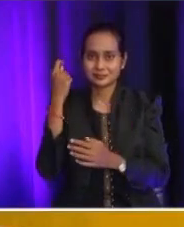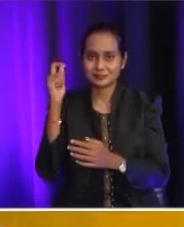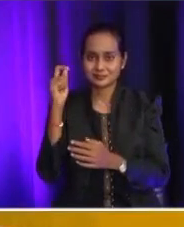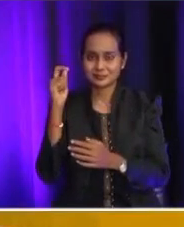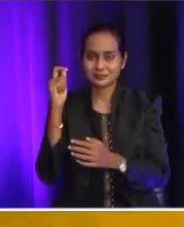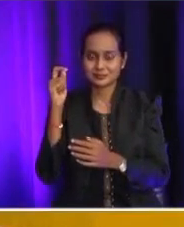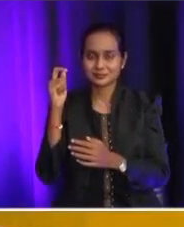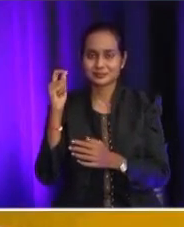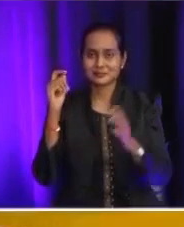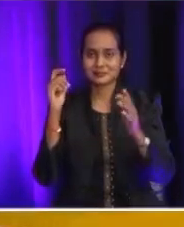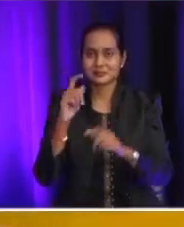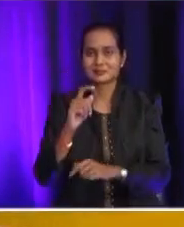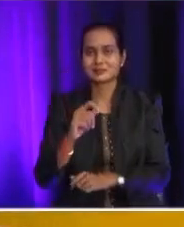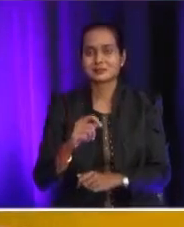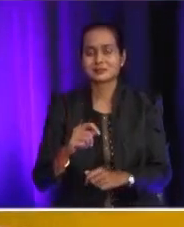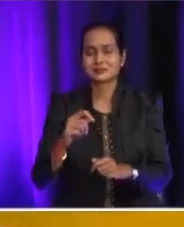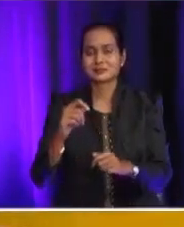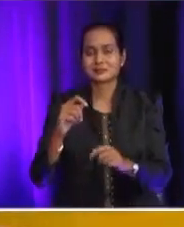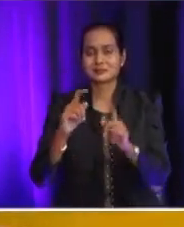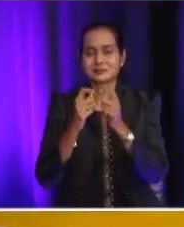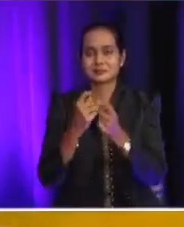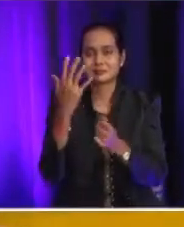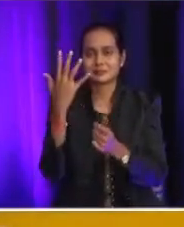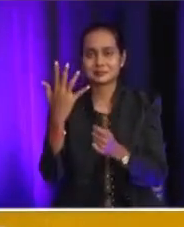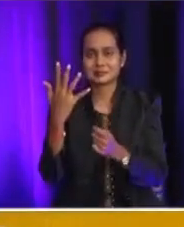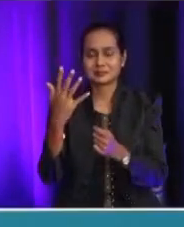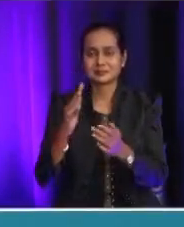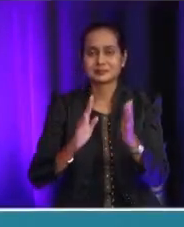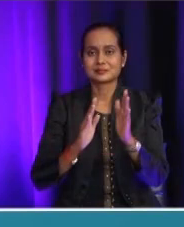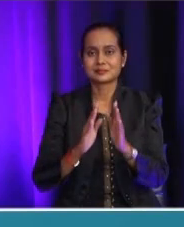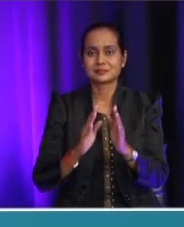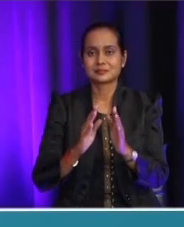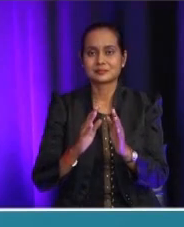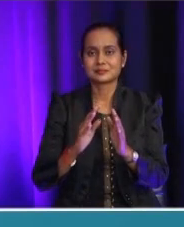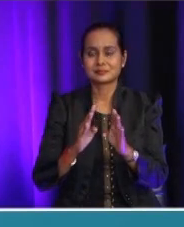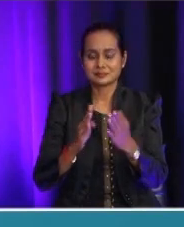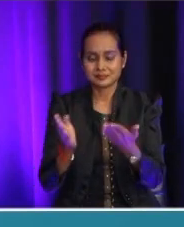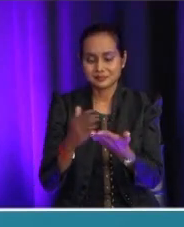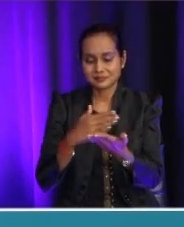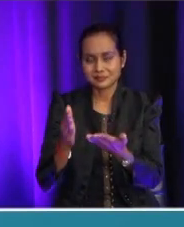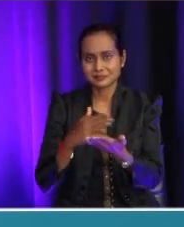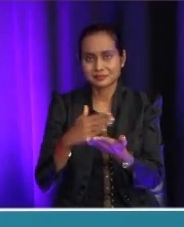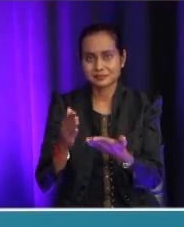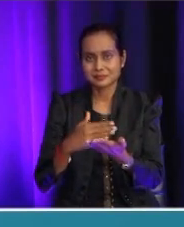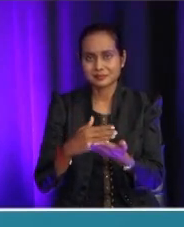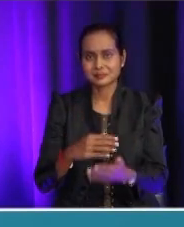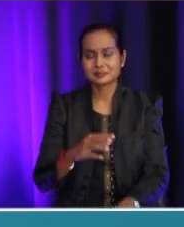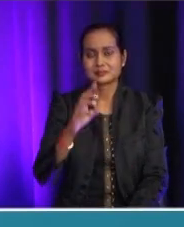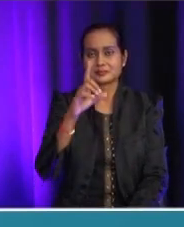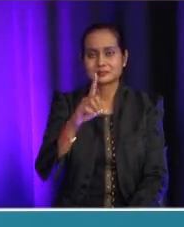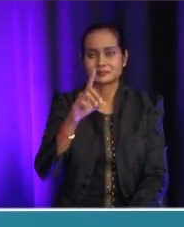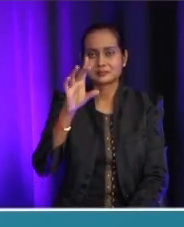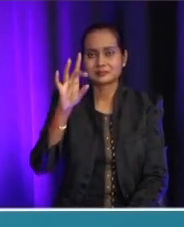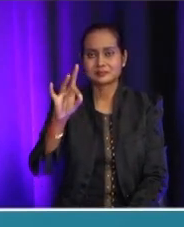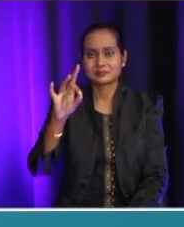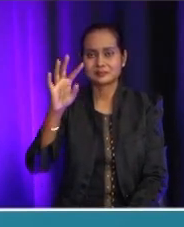5 ya, murid-murid sila buka halaman 184 5